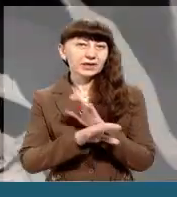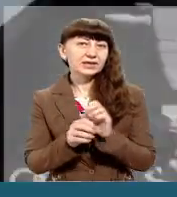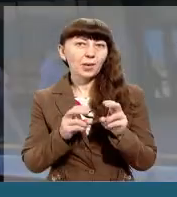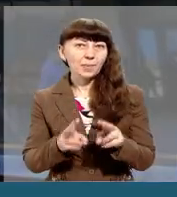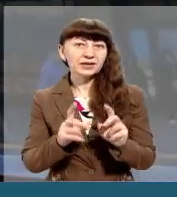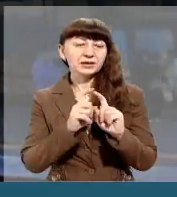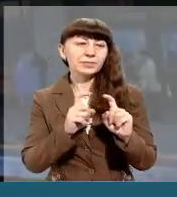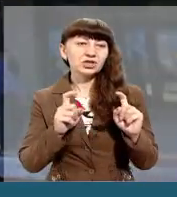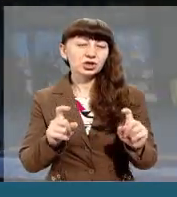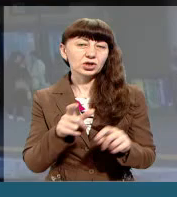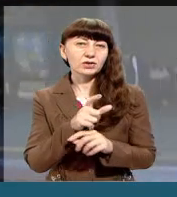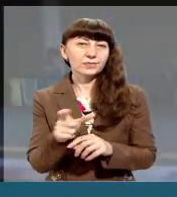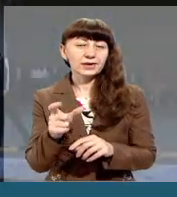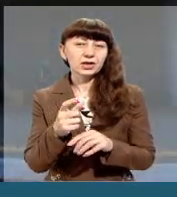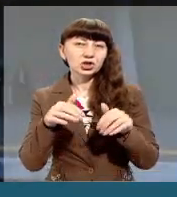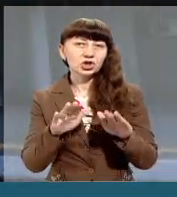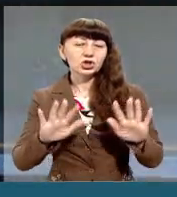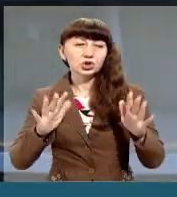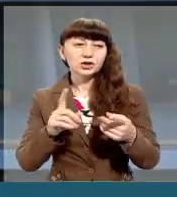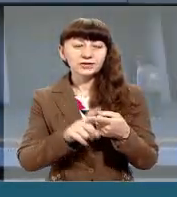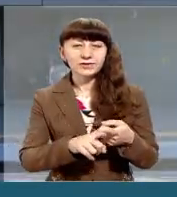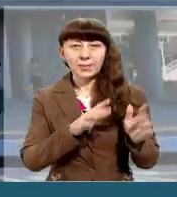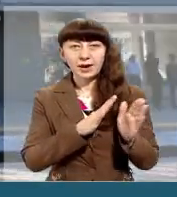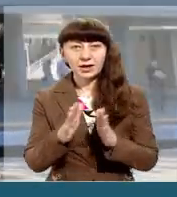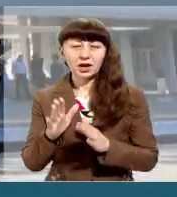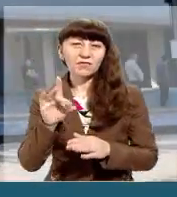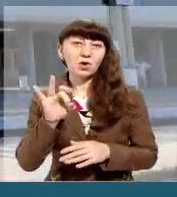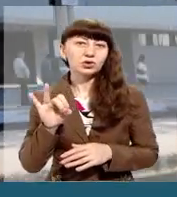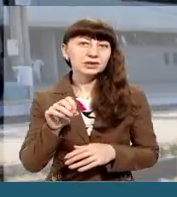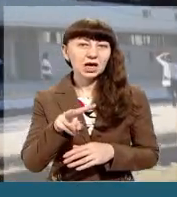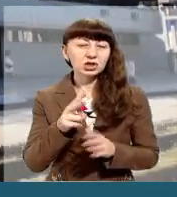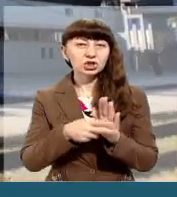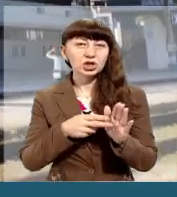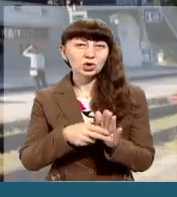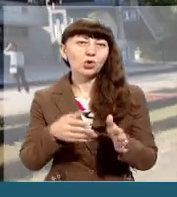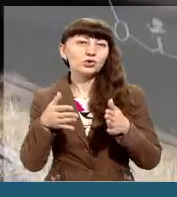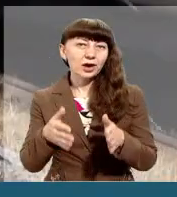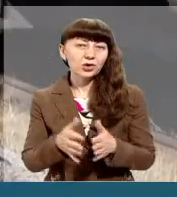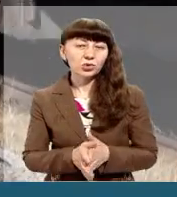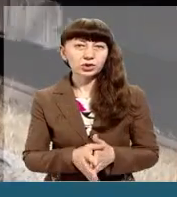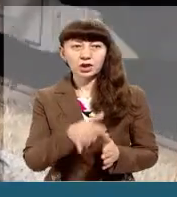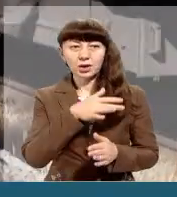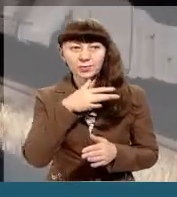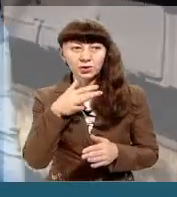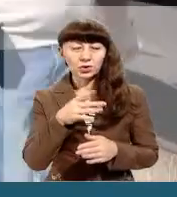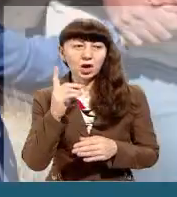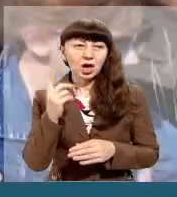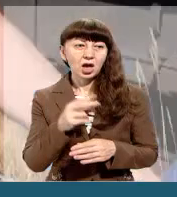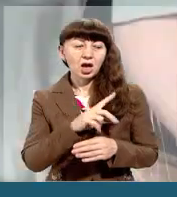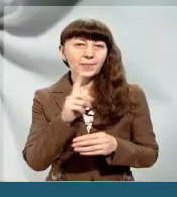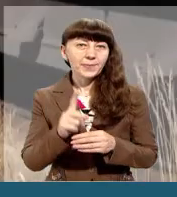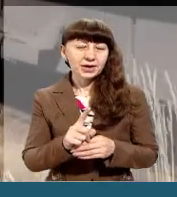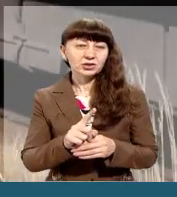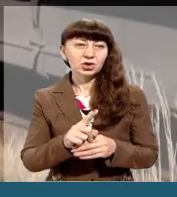Безопасность пассажиров, решение внештатных ситуаций, связанных с порядком на вокзалах и железнодорожных путях, одни из немногих обязанностей, что возложены